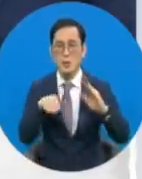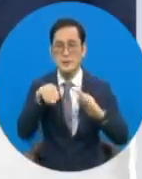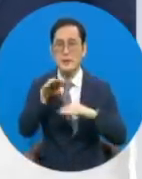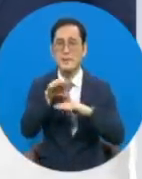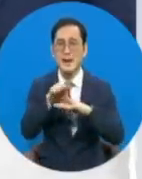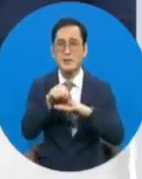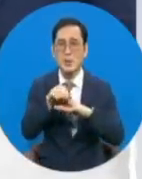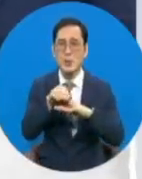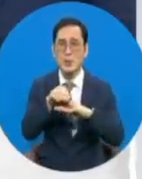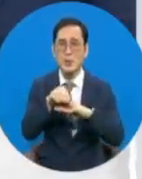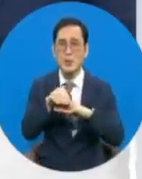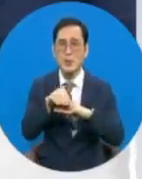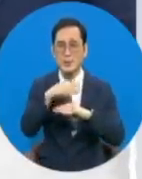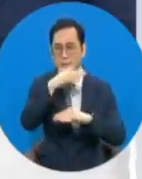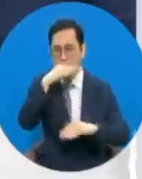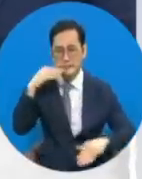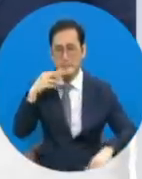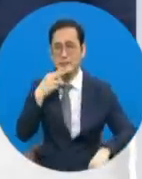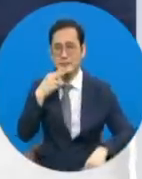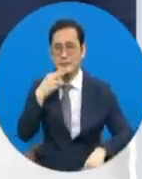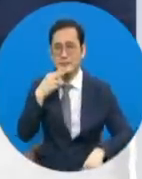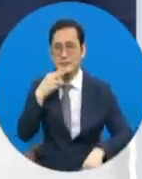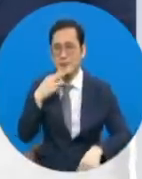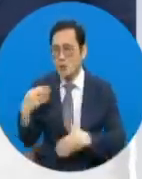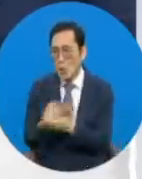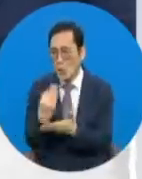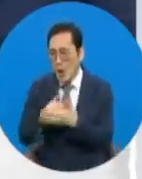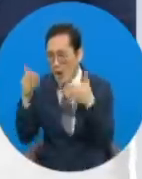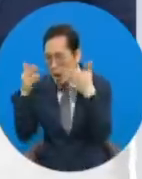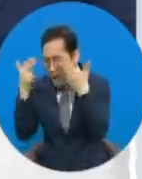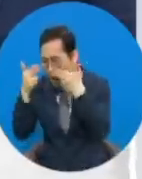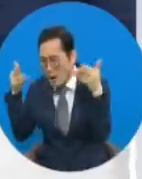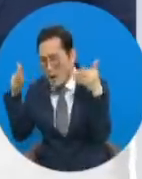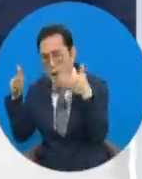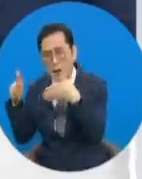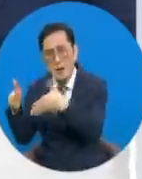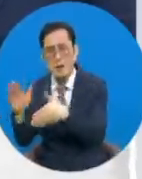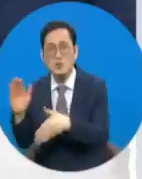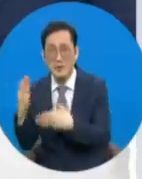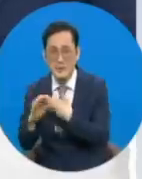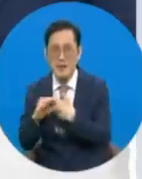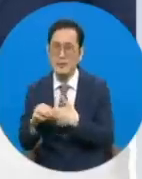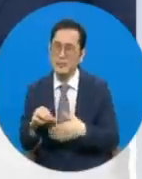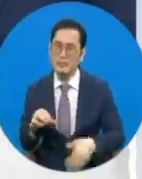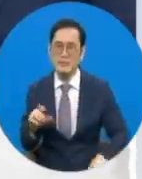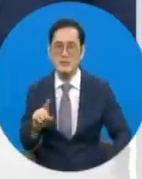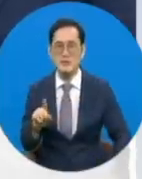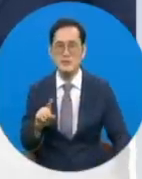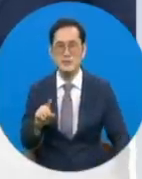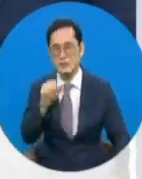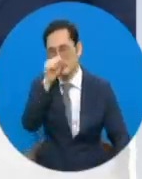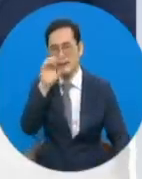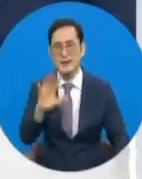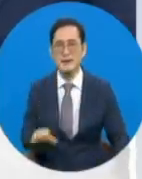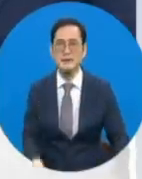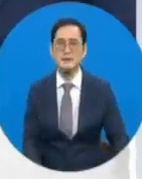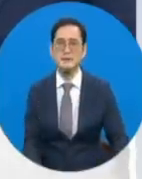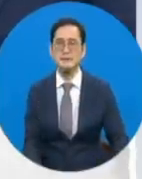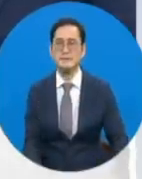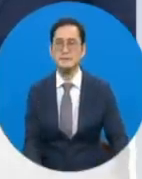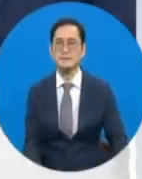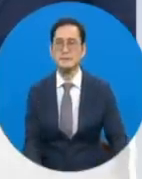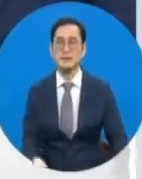역할을 잘 못할 수도 있다라는 그런 문제 제기가 있었던 것이죠. 그래서 이런 것들이 준비가 됐을 때 장기적으로는 저도